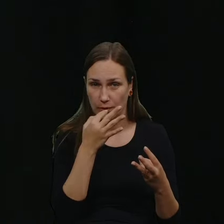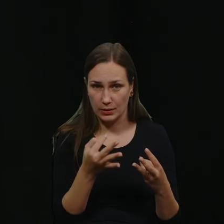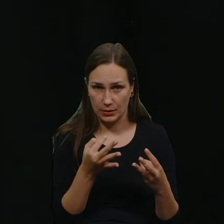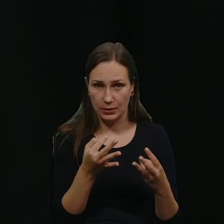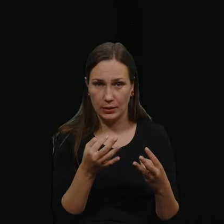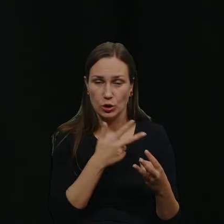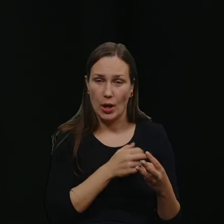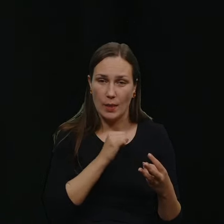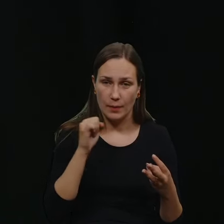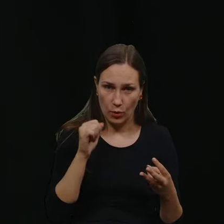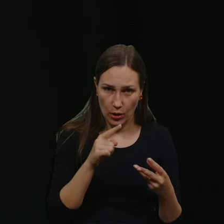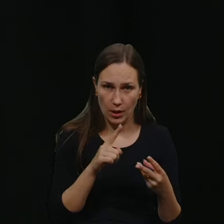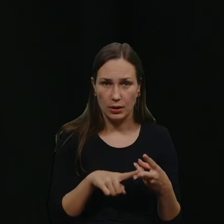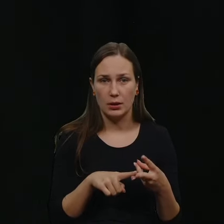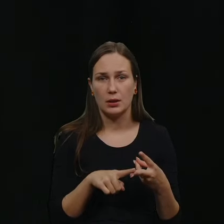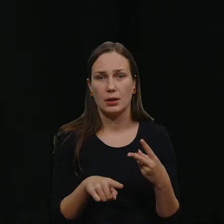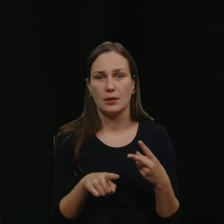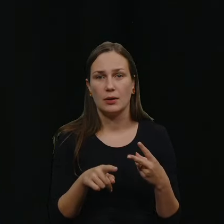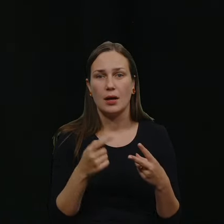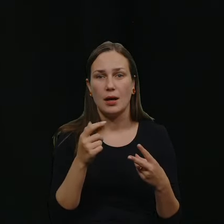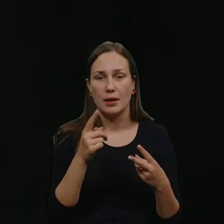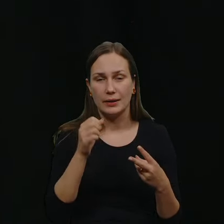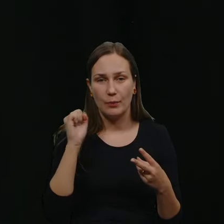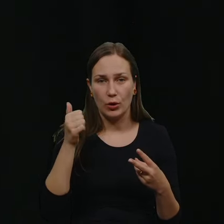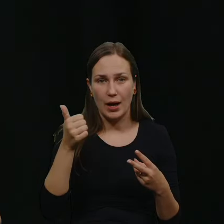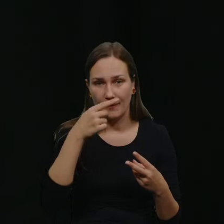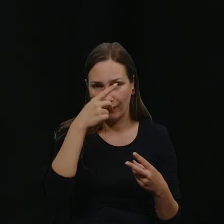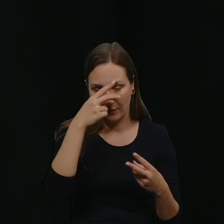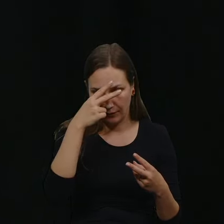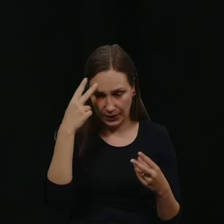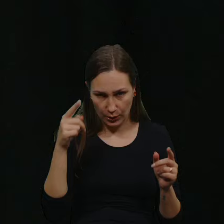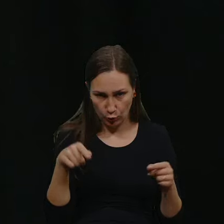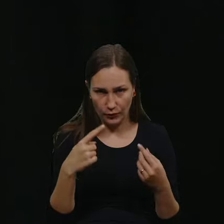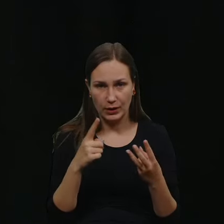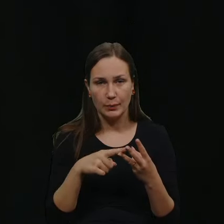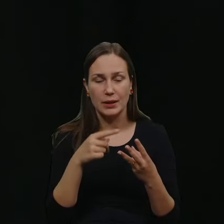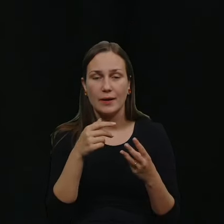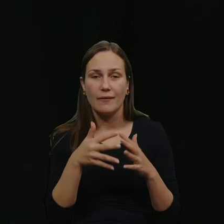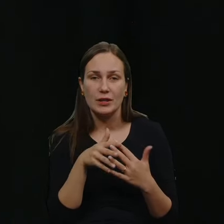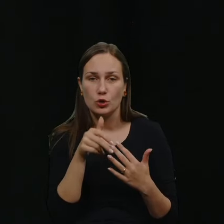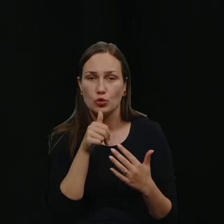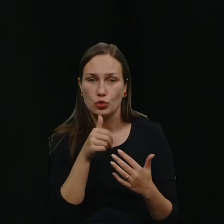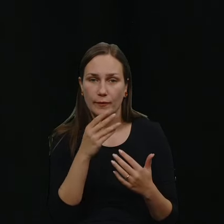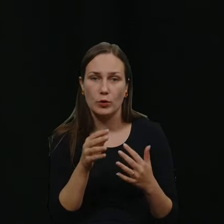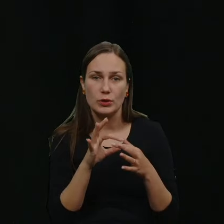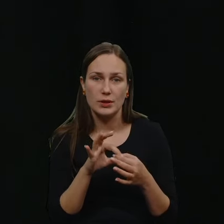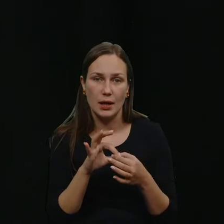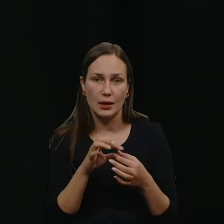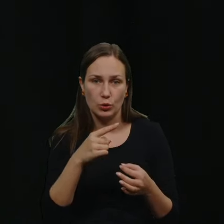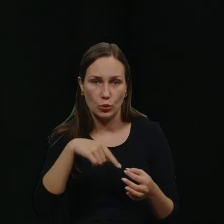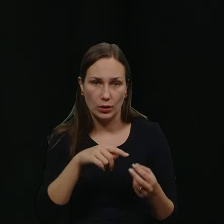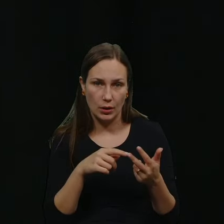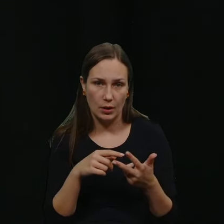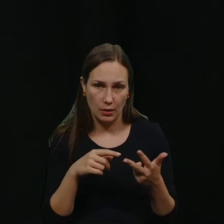mm-hmm. socialdemokratai, demokratai. Vardan Lietuvos, demokratai mūsų ir valstiečių ir žaliųjų sąjunga. Tai yra kitas